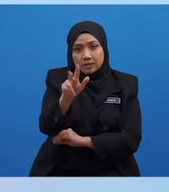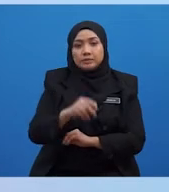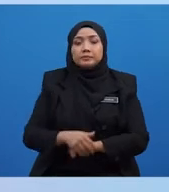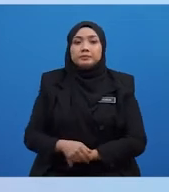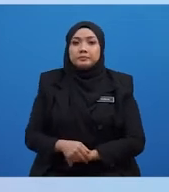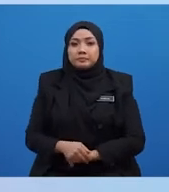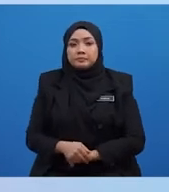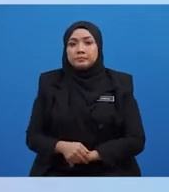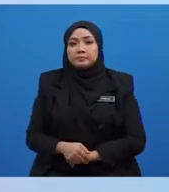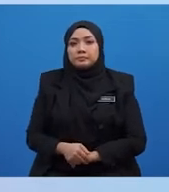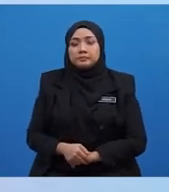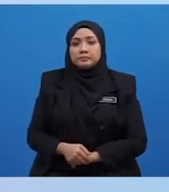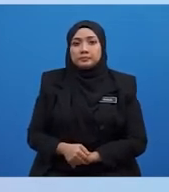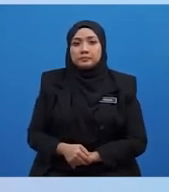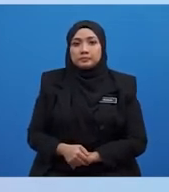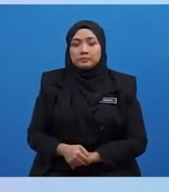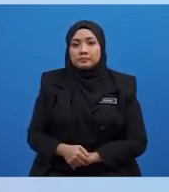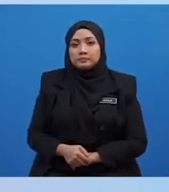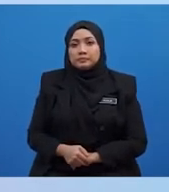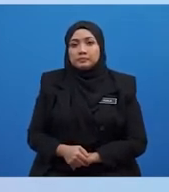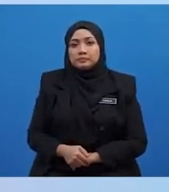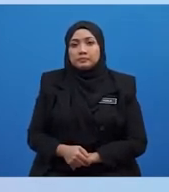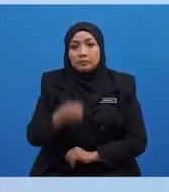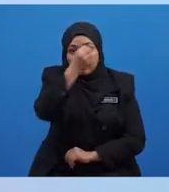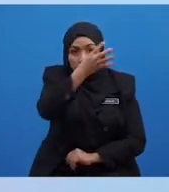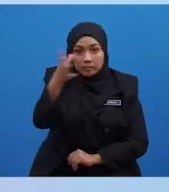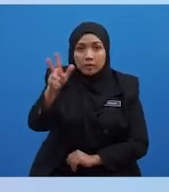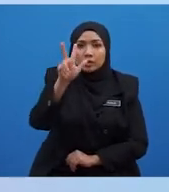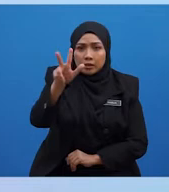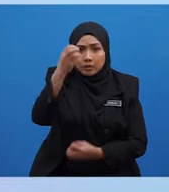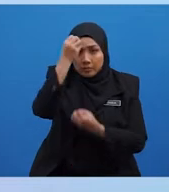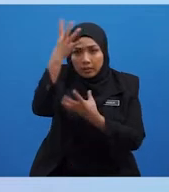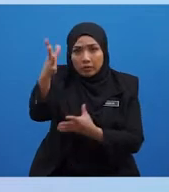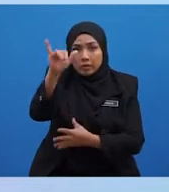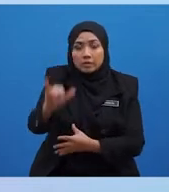Soalannya adalah senaraikan empat kaedah promosi.